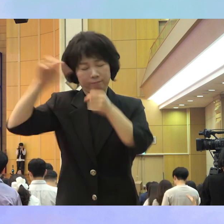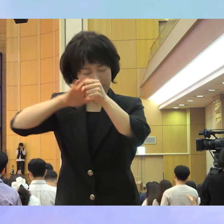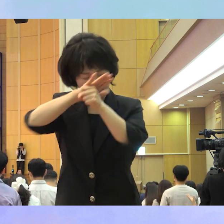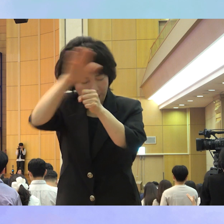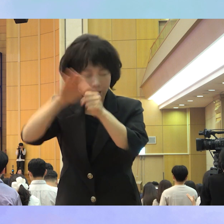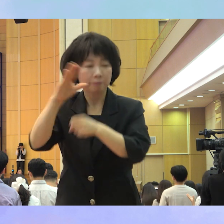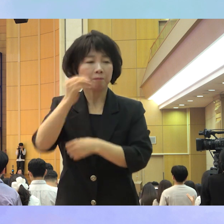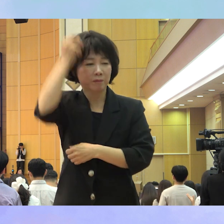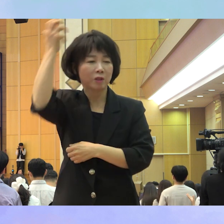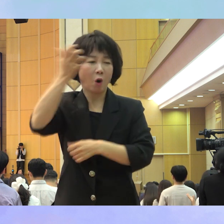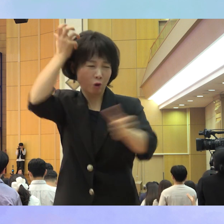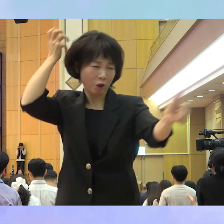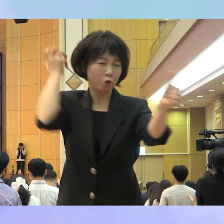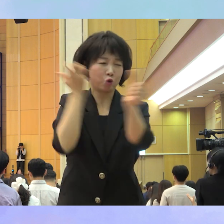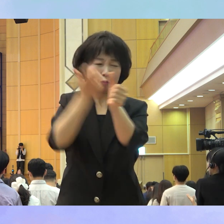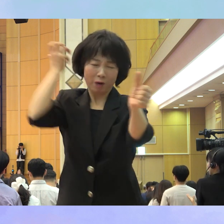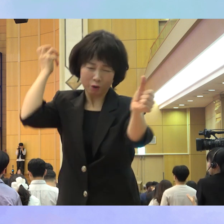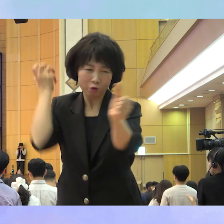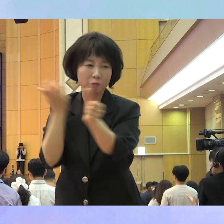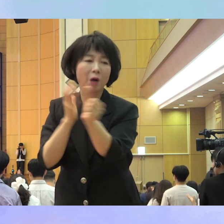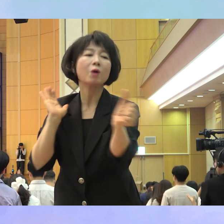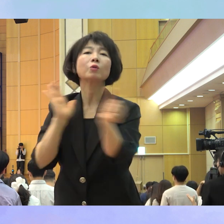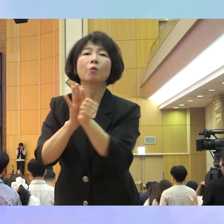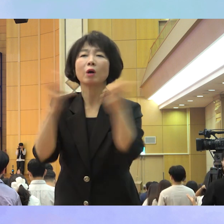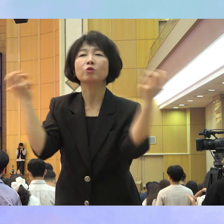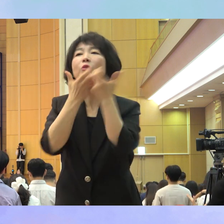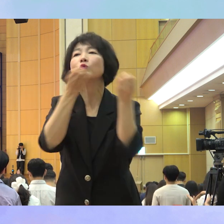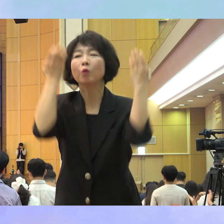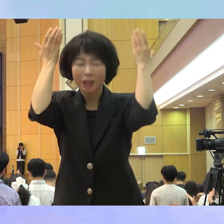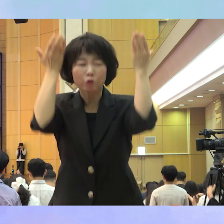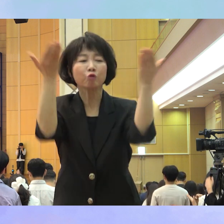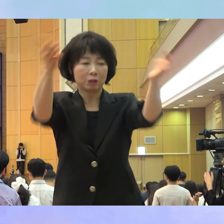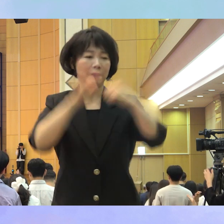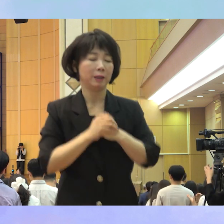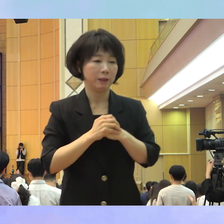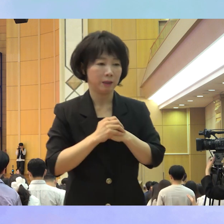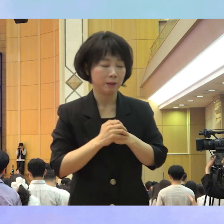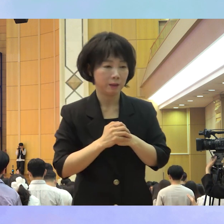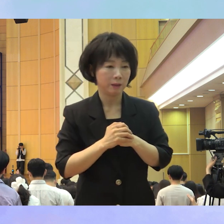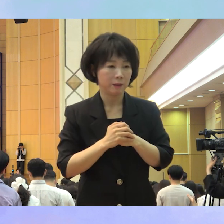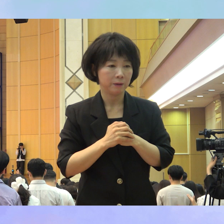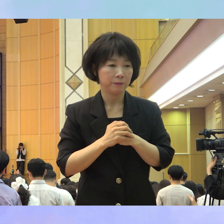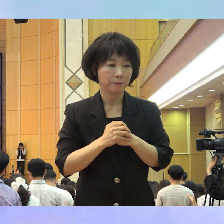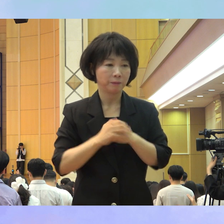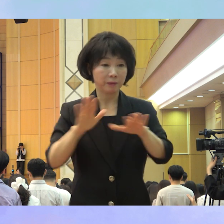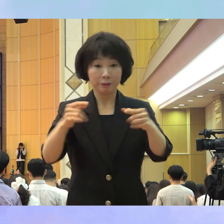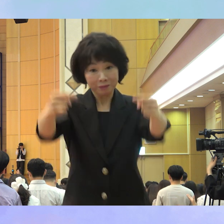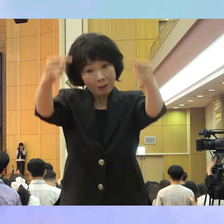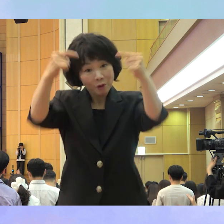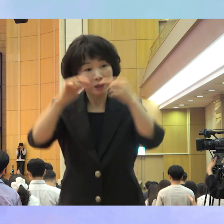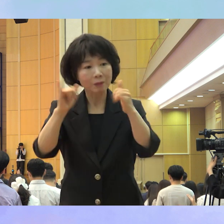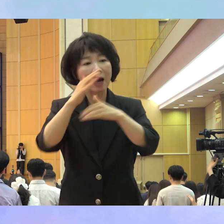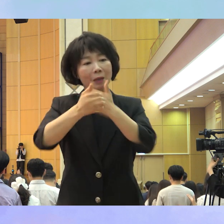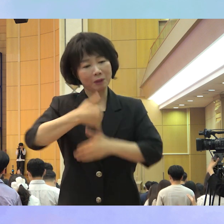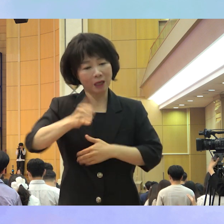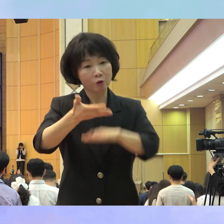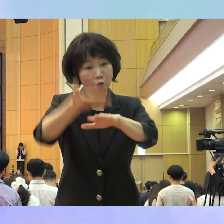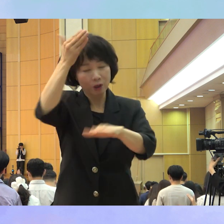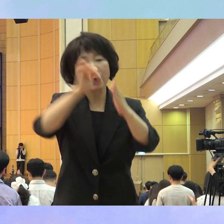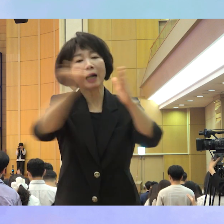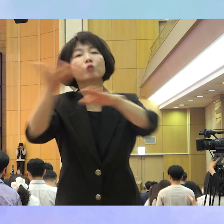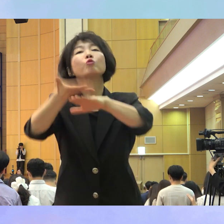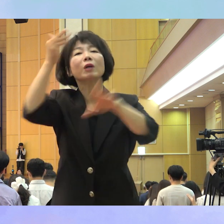사랑과 성령님의 감동과 역사 충만 내주 축복하여 주심이 머리 숙인 주님의 자녀들 머리 위에